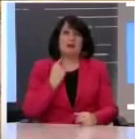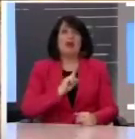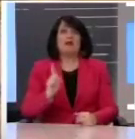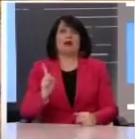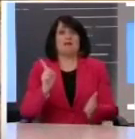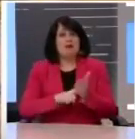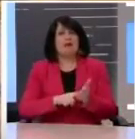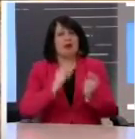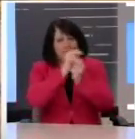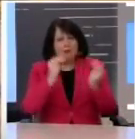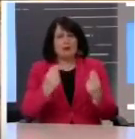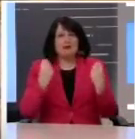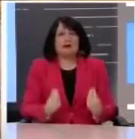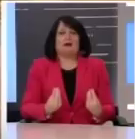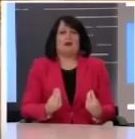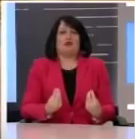χαμένες.